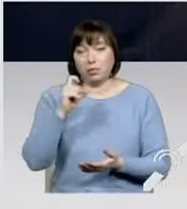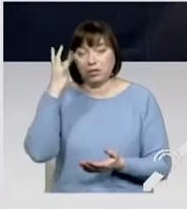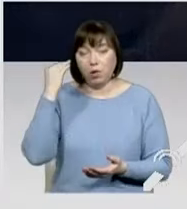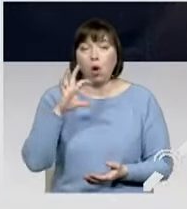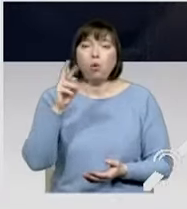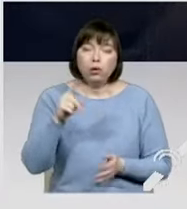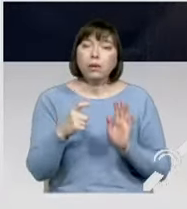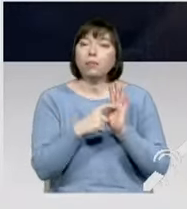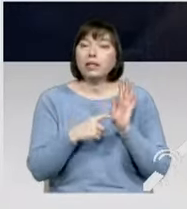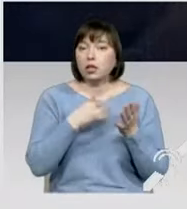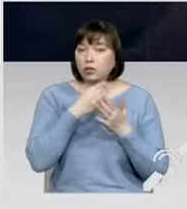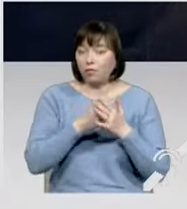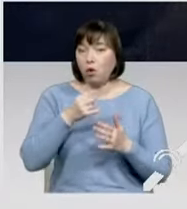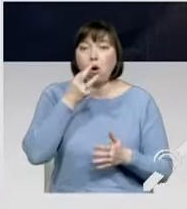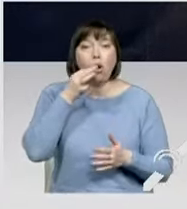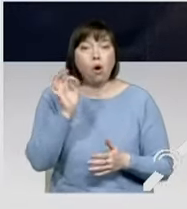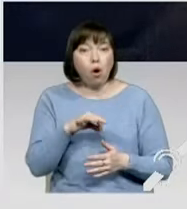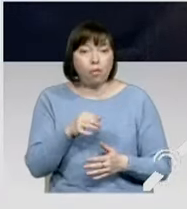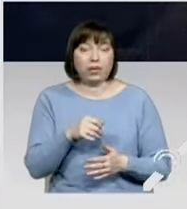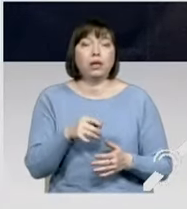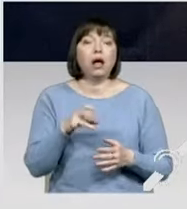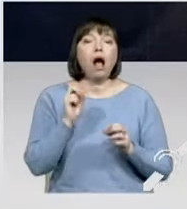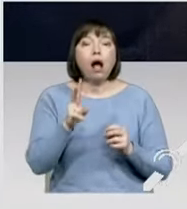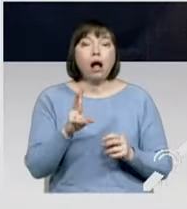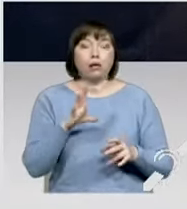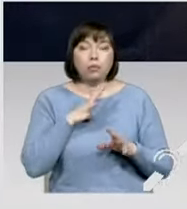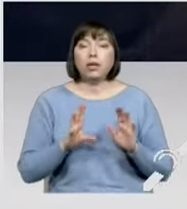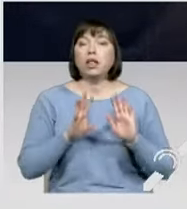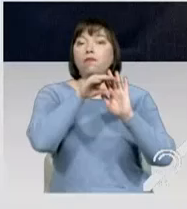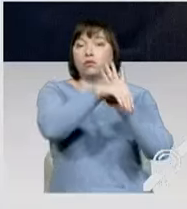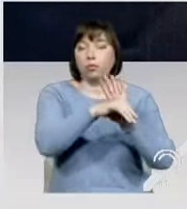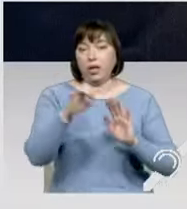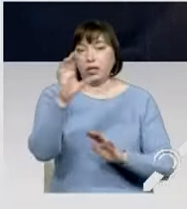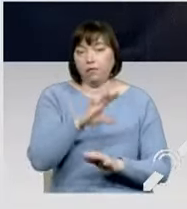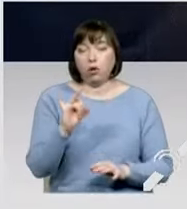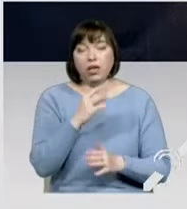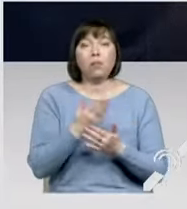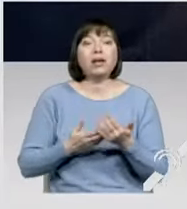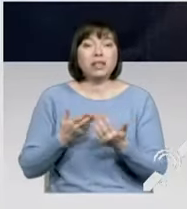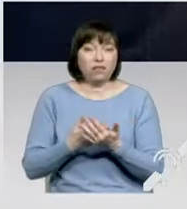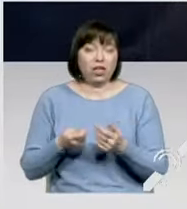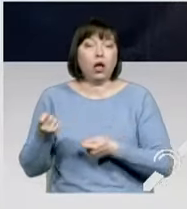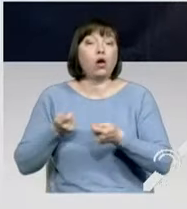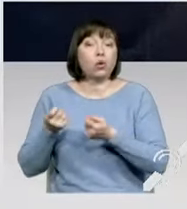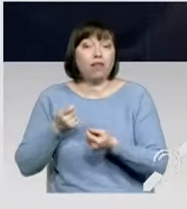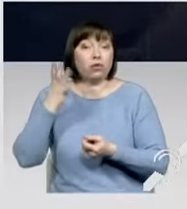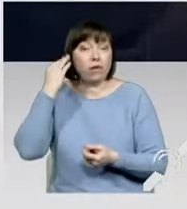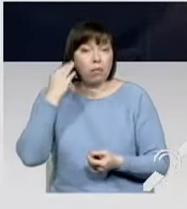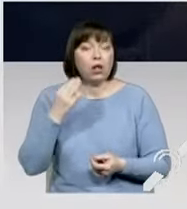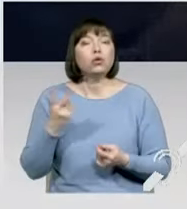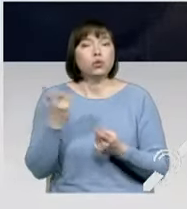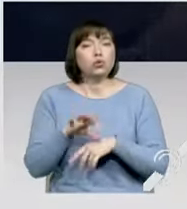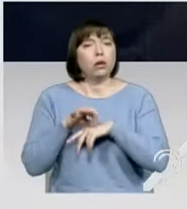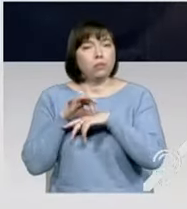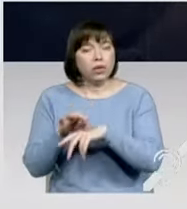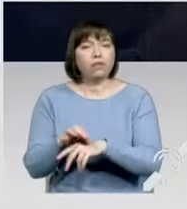a împărtășit din experiența Estoniei în procesul de integrare europeană și a recomandat autorităților de la Chișinău să